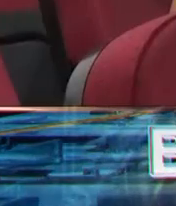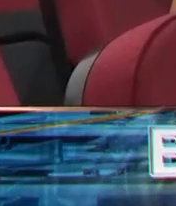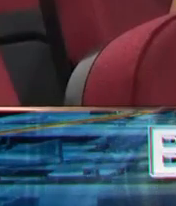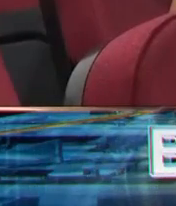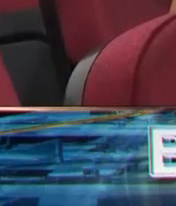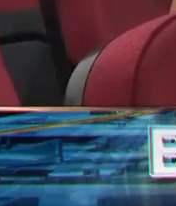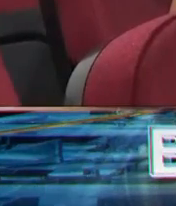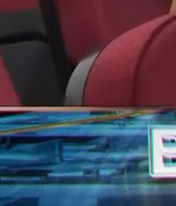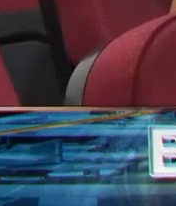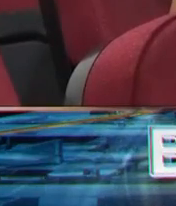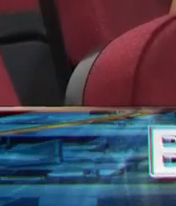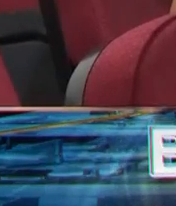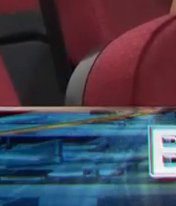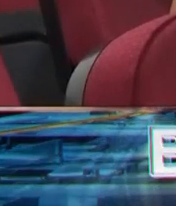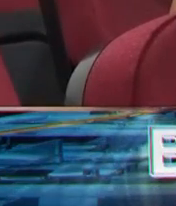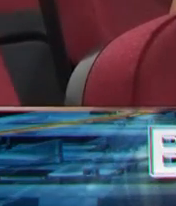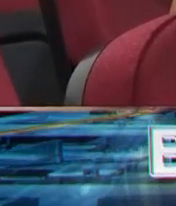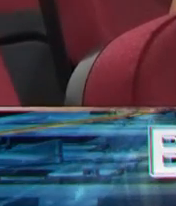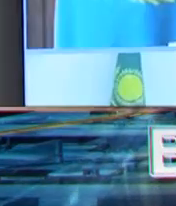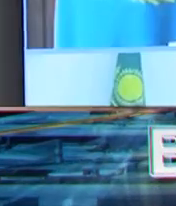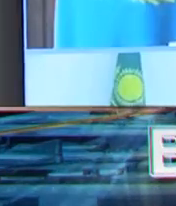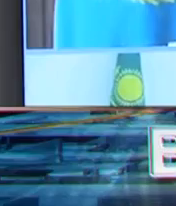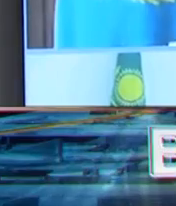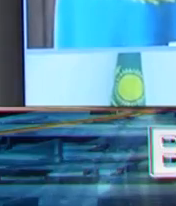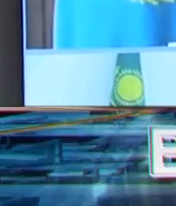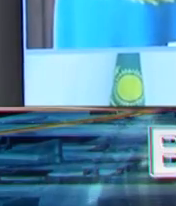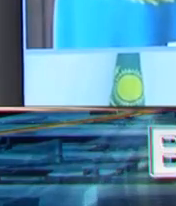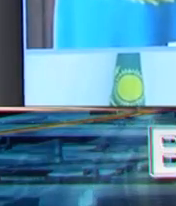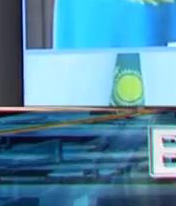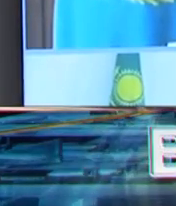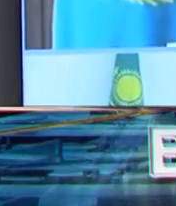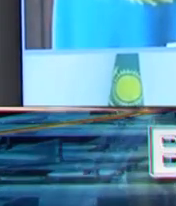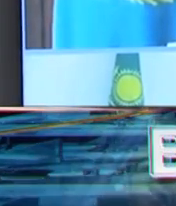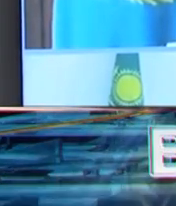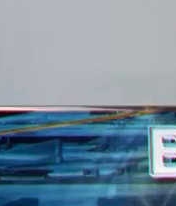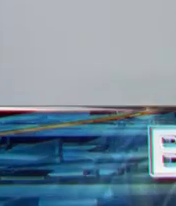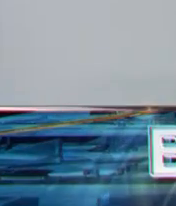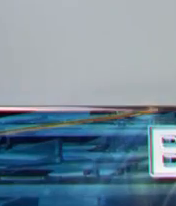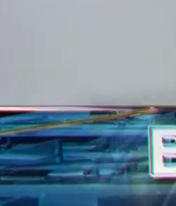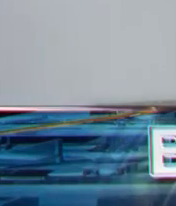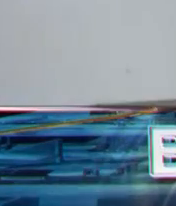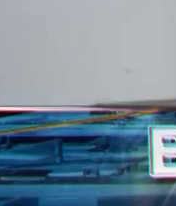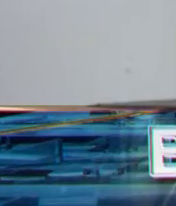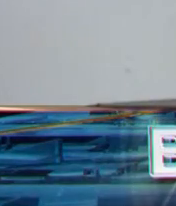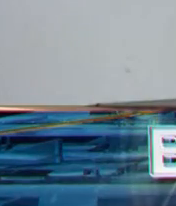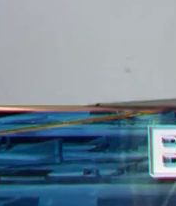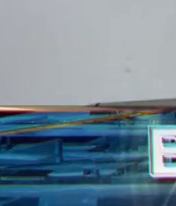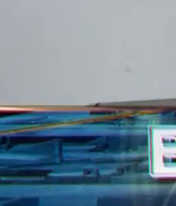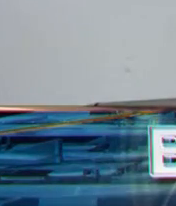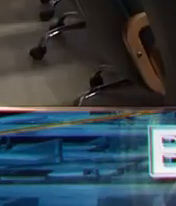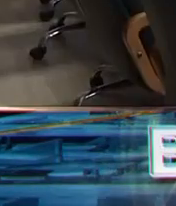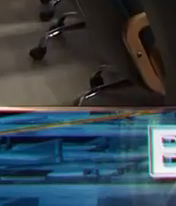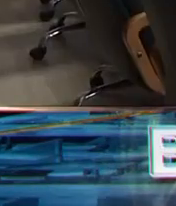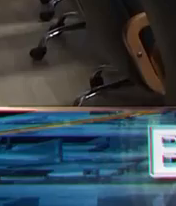Облыста құрылыс қарқынды. Күзде тағы 7 мектеп салынады. Ал Іле, Жамбыл, Еңбекші Қазақ, Қарасай ауданы мен